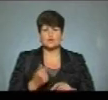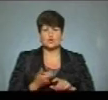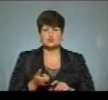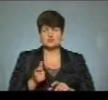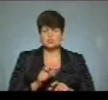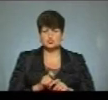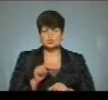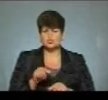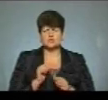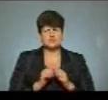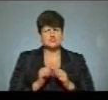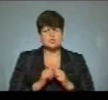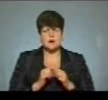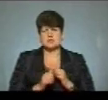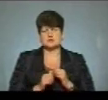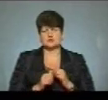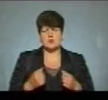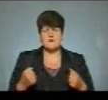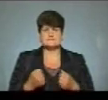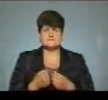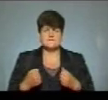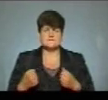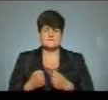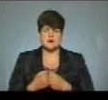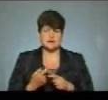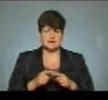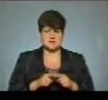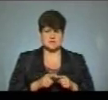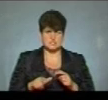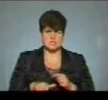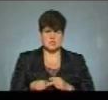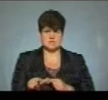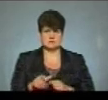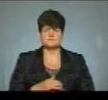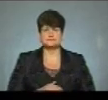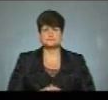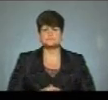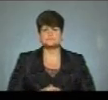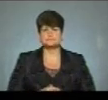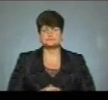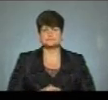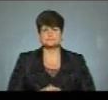Дуже тут часто аварії на цій трасі.